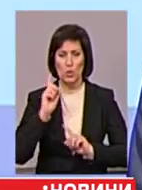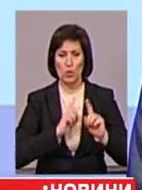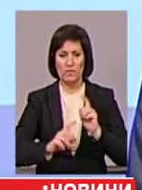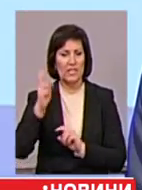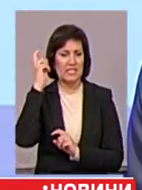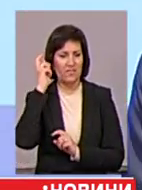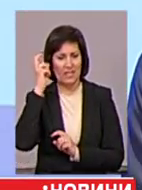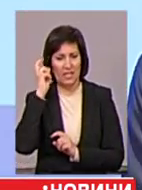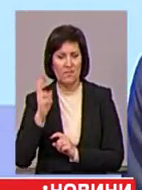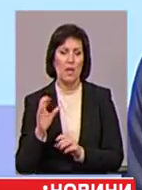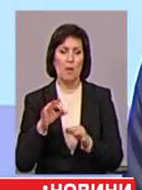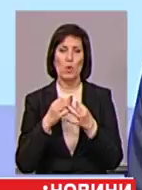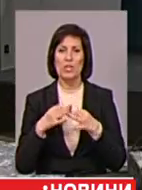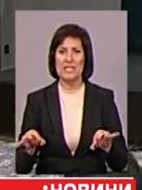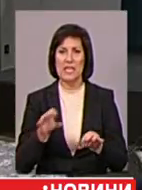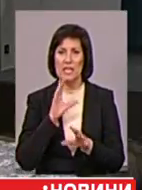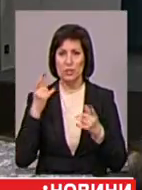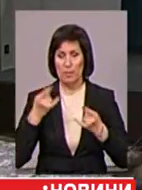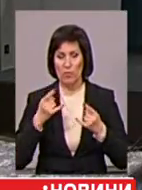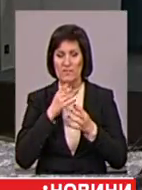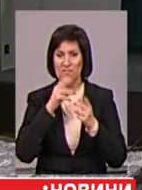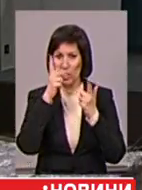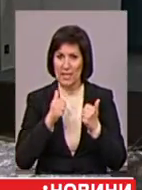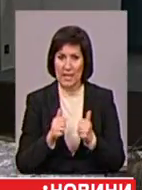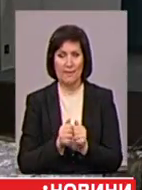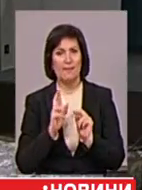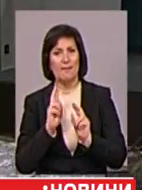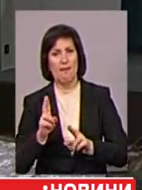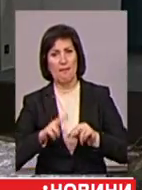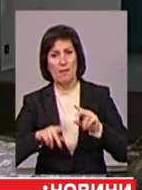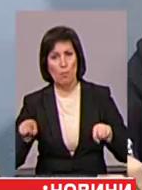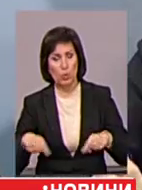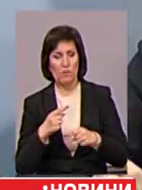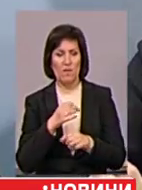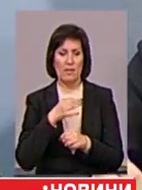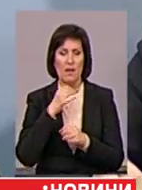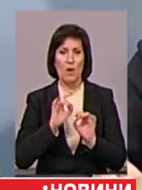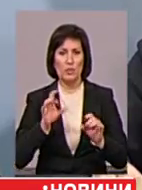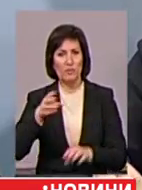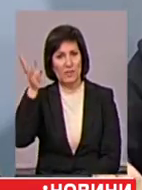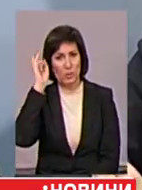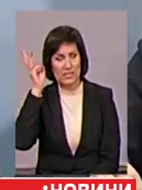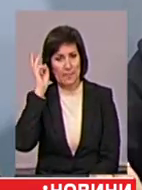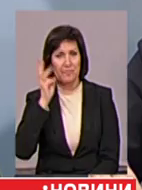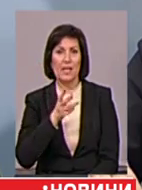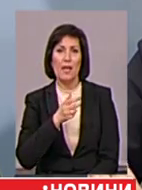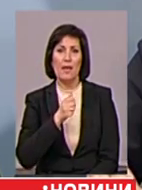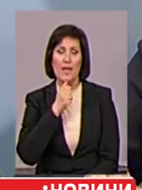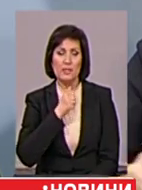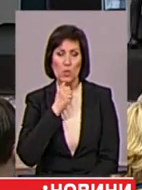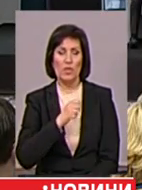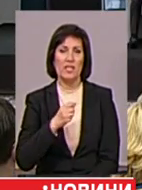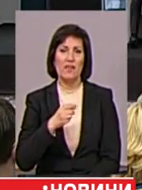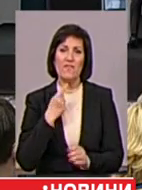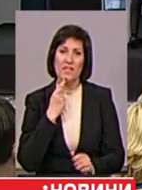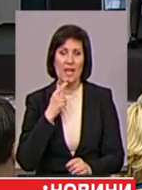конференції в Києві. Про незалежне мовлення в своїх країнах, як його будували, розповіли посли Естонії, Фінляндії, Німеччини, Сполучених